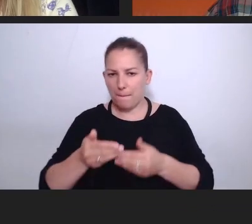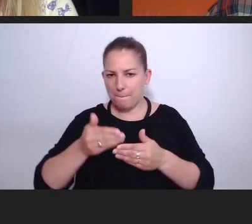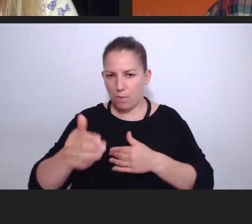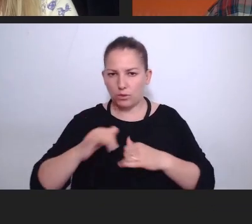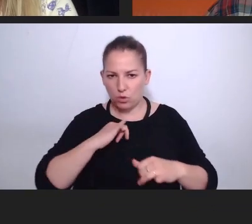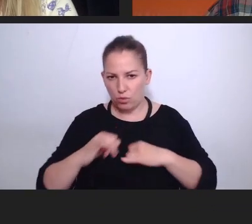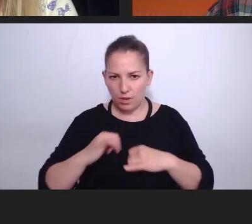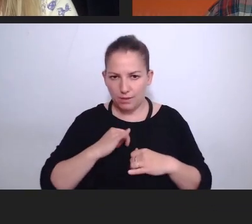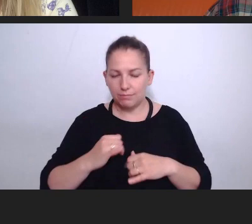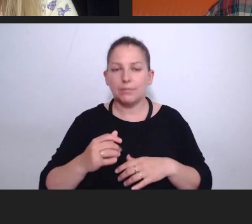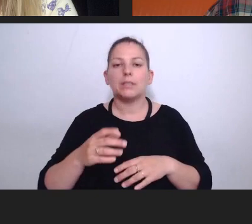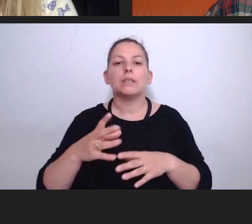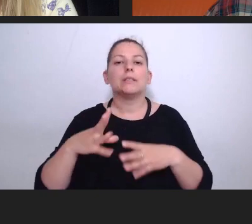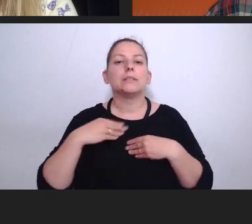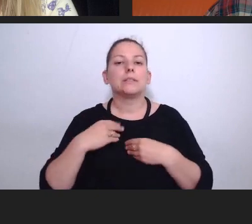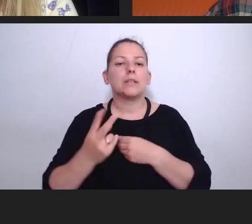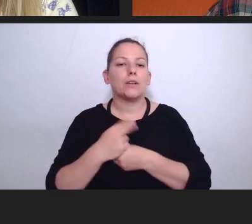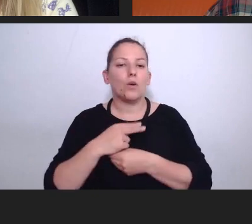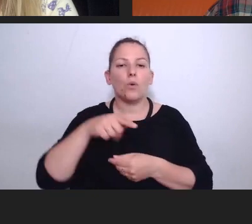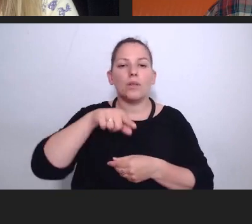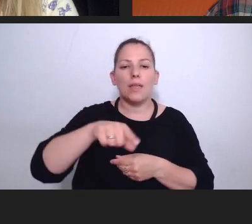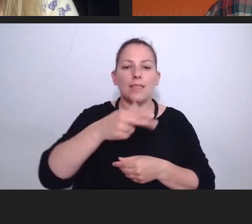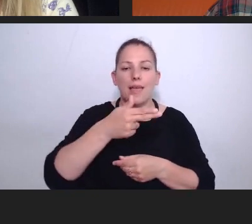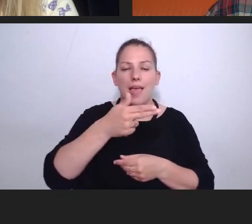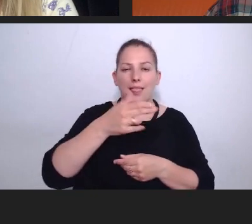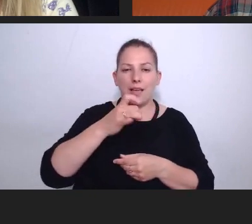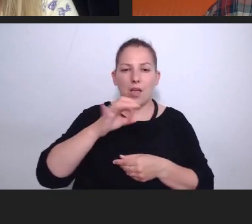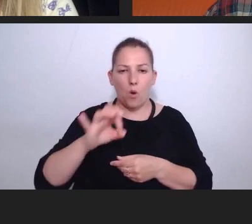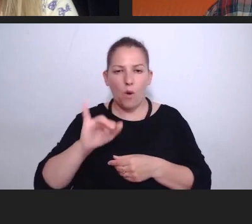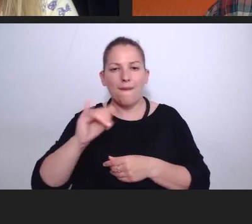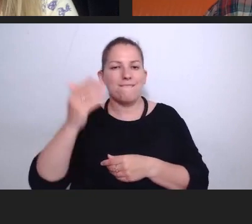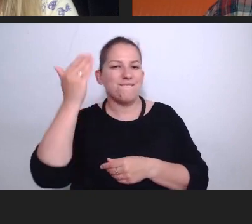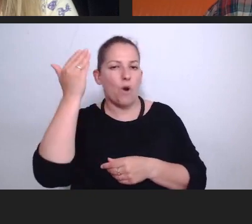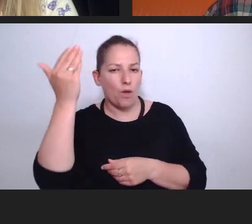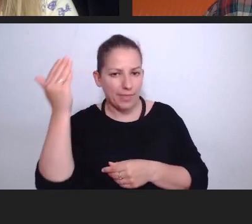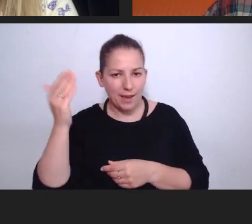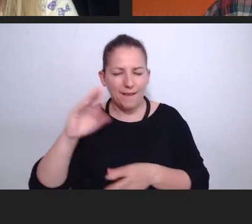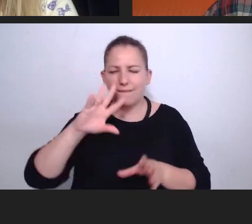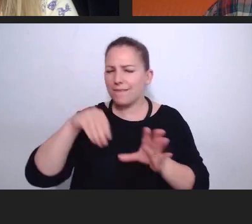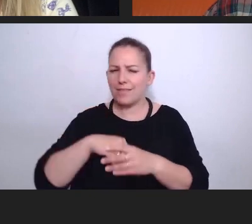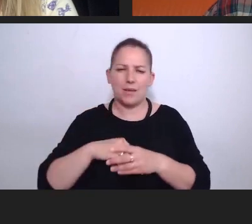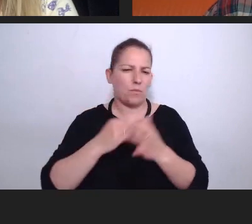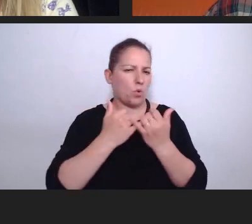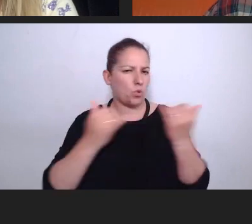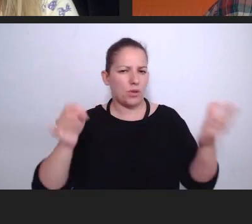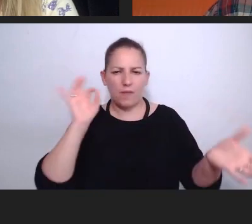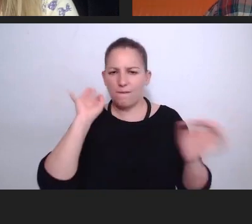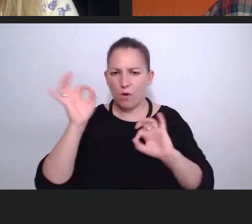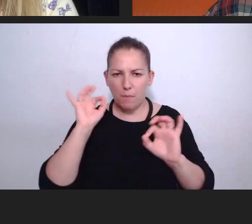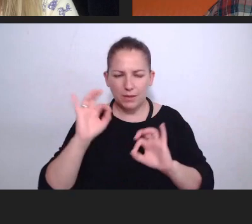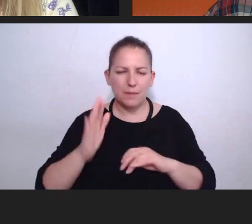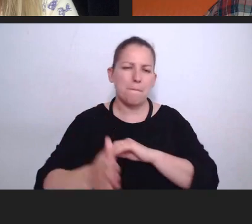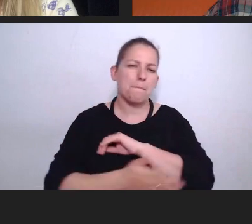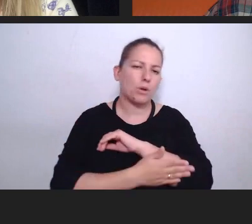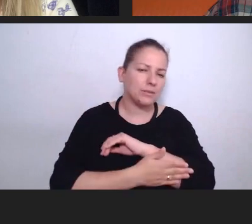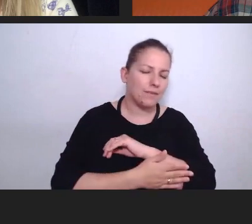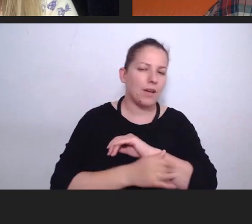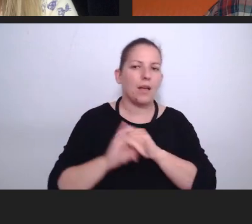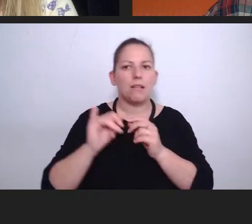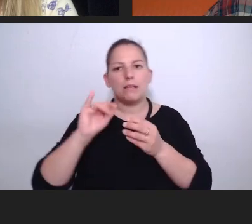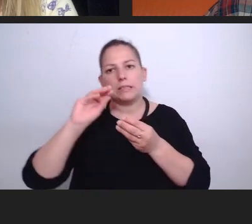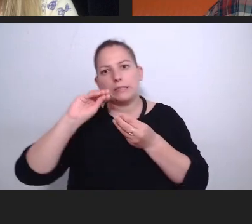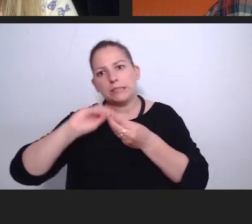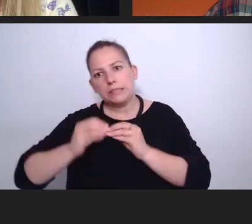pozarządowej, zatrudnienie w NGO i wolontariat. Skorzystajcie, tam różne informacje i podstawowe, i trochę bardziej